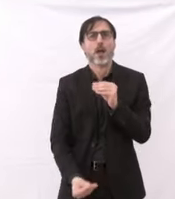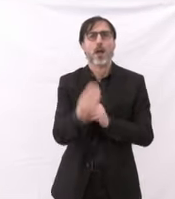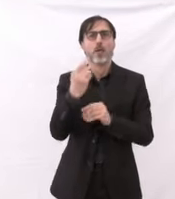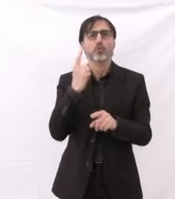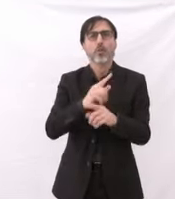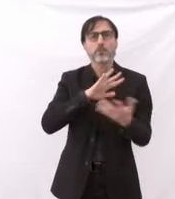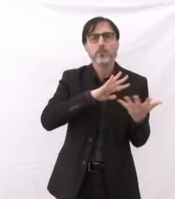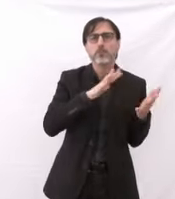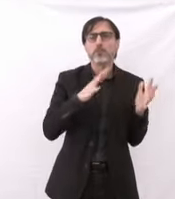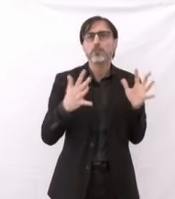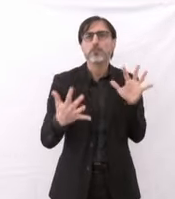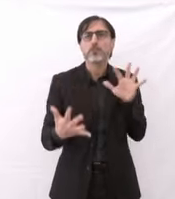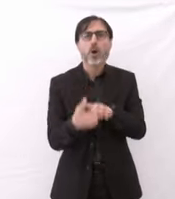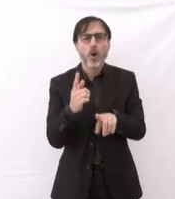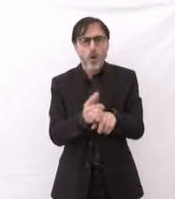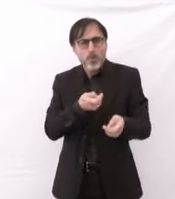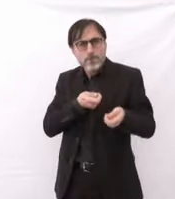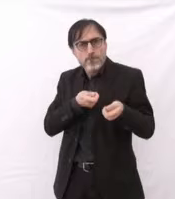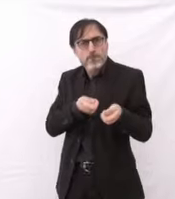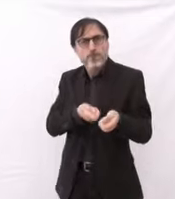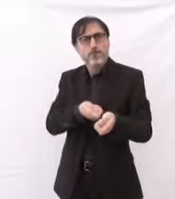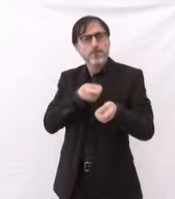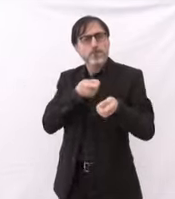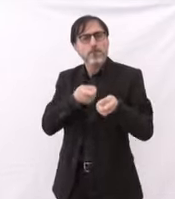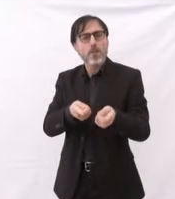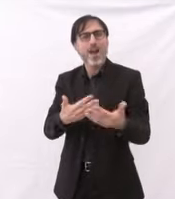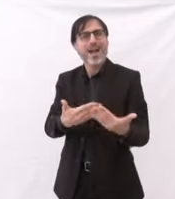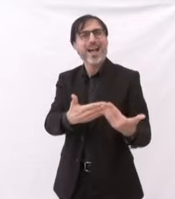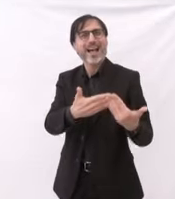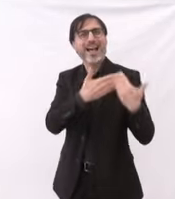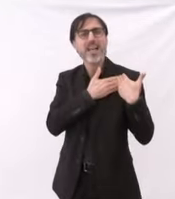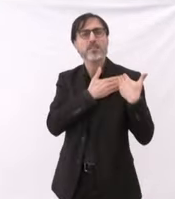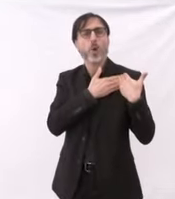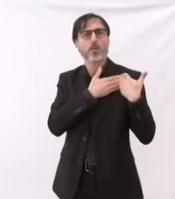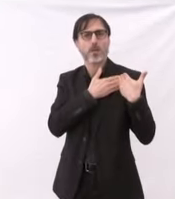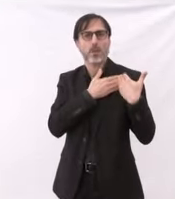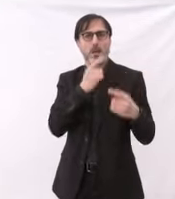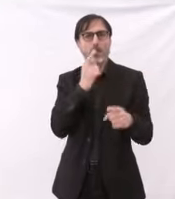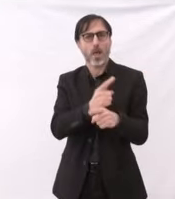trasformarle tutte in un pungolo, in una responsabilità.